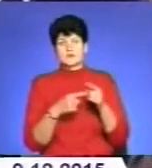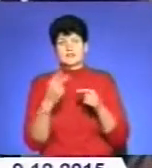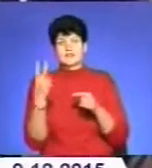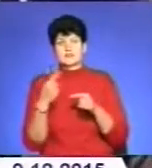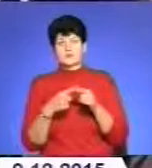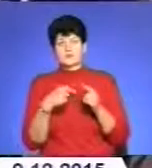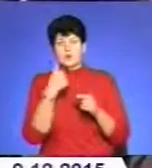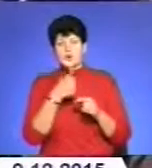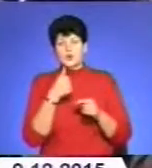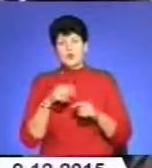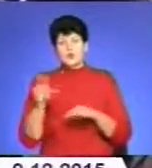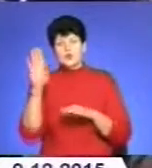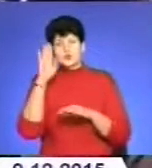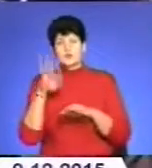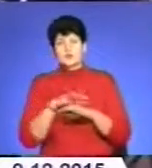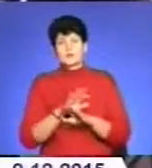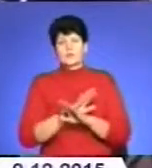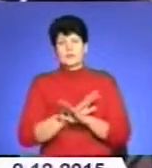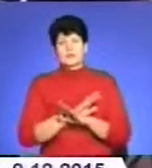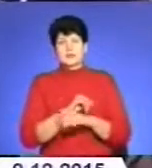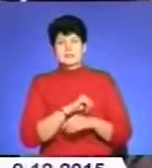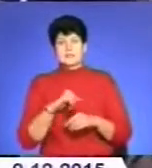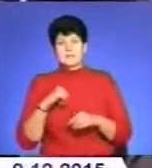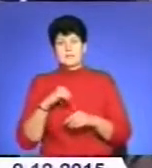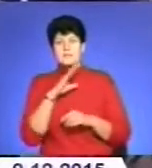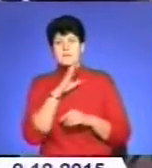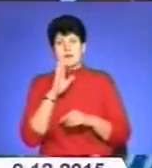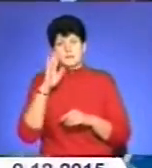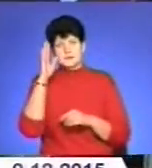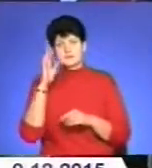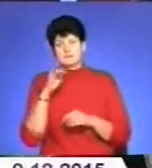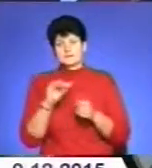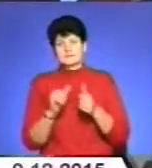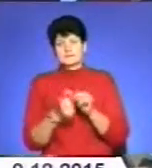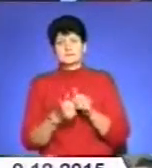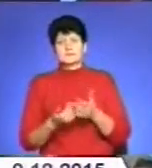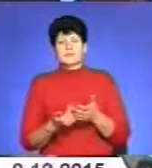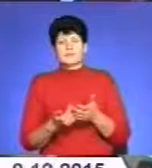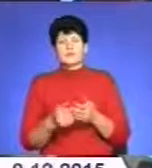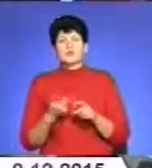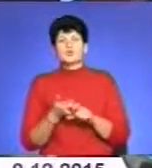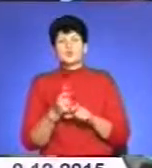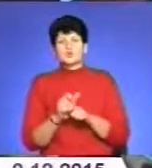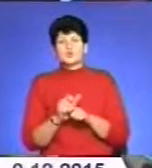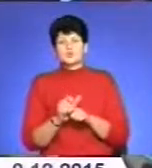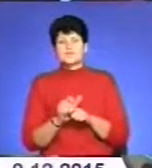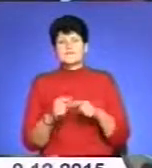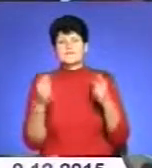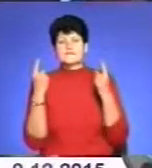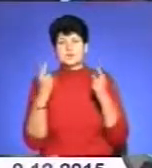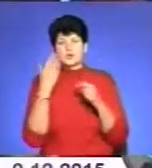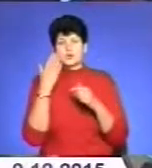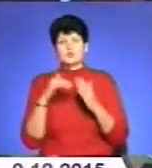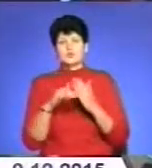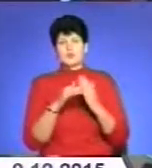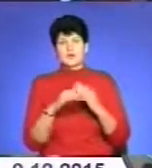2,5 рочки. І чоловік помер, я все замість тата і мами стала сама. Я хочу сказати, що дуже велике, коли допомагає